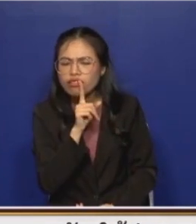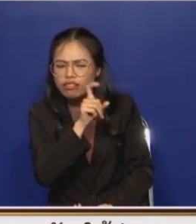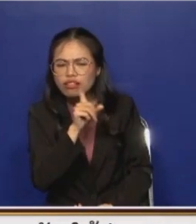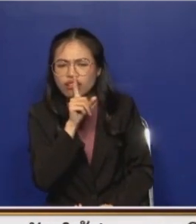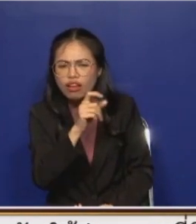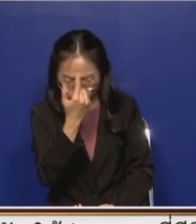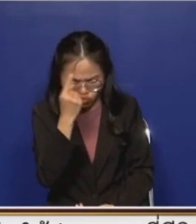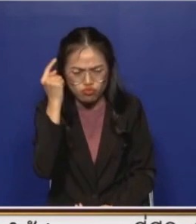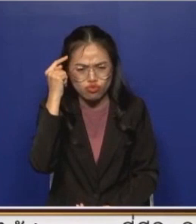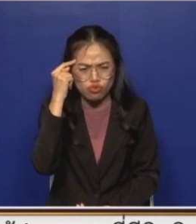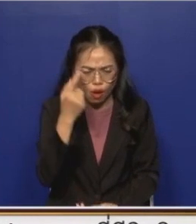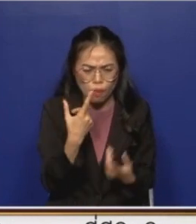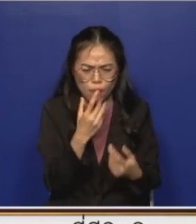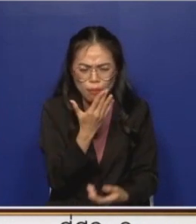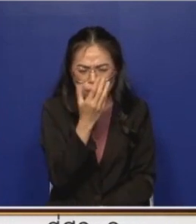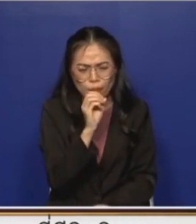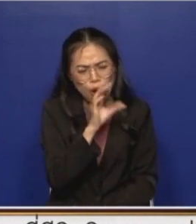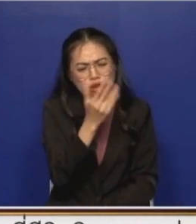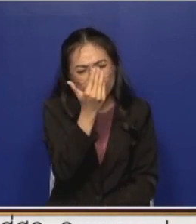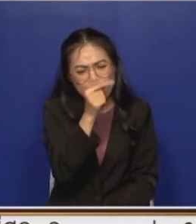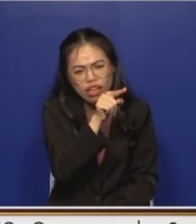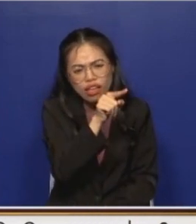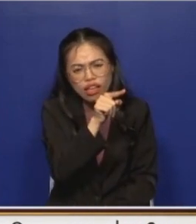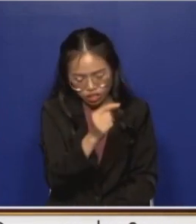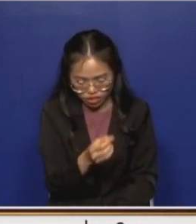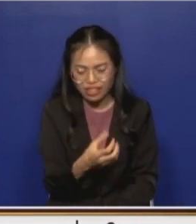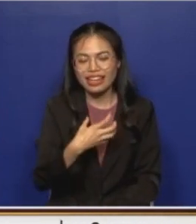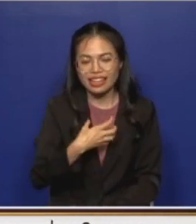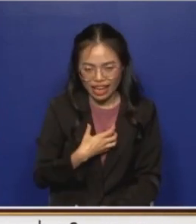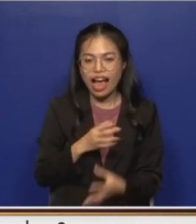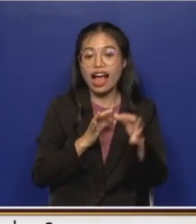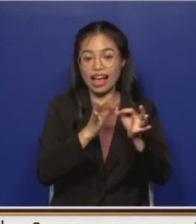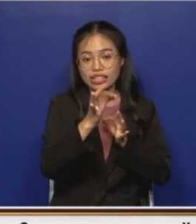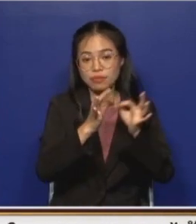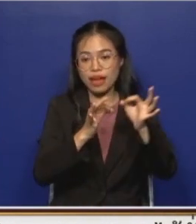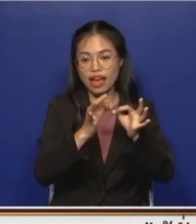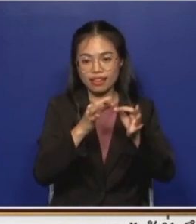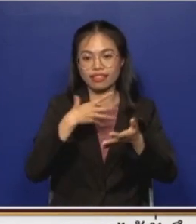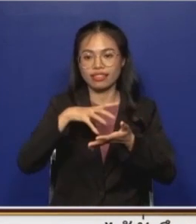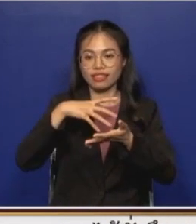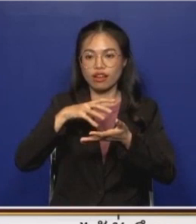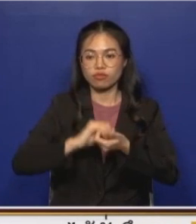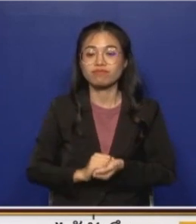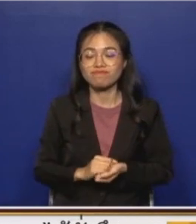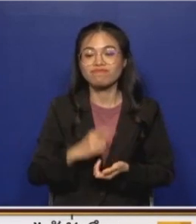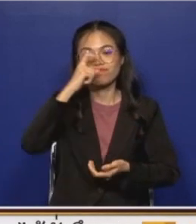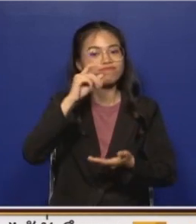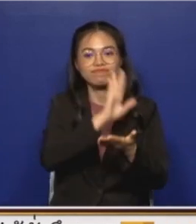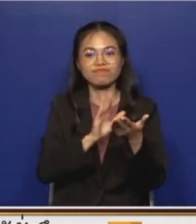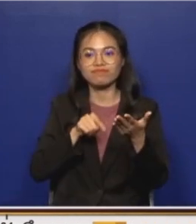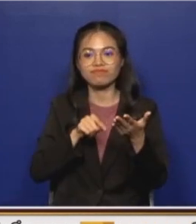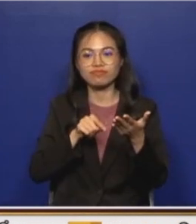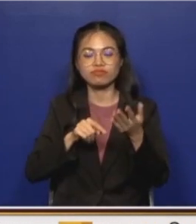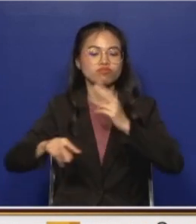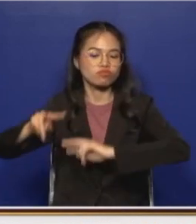ก็รู้อยู่แล้วแล้วมาบอกทำอะไรผมอยากจะกราบเรียนดังต่อไปนี้นะครับประเทศไทยเราปก